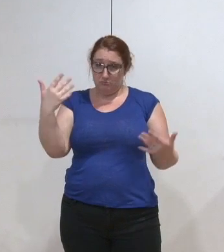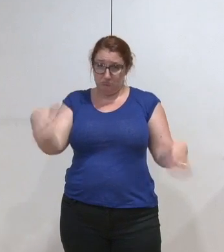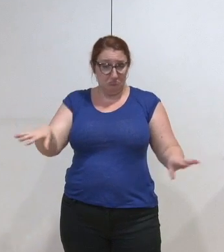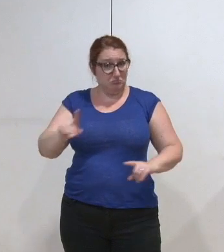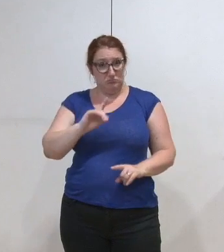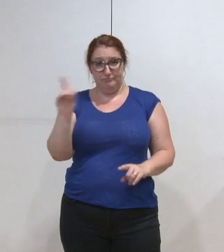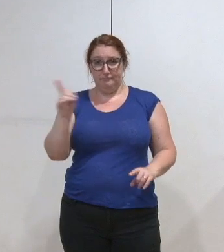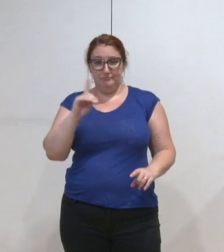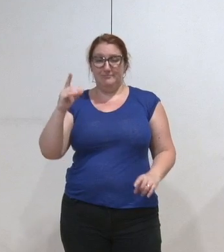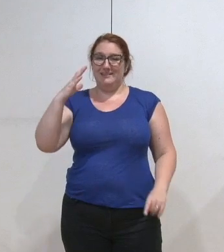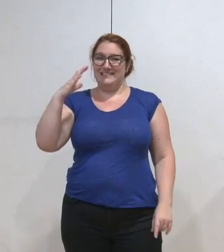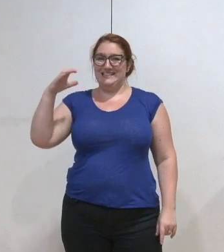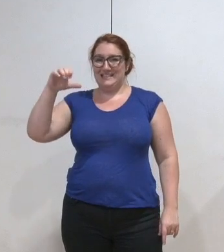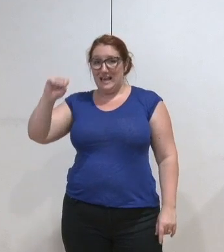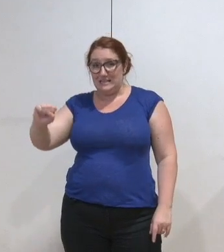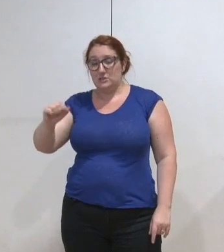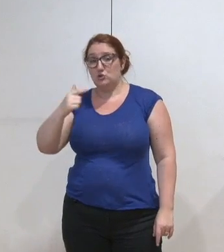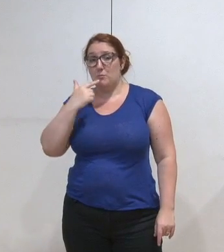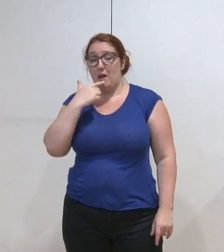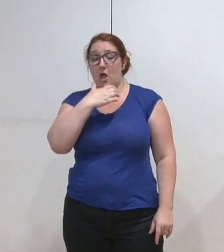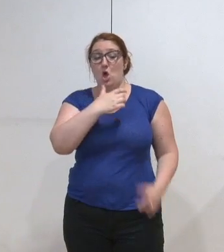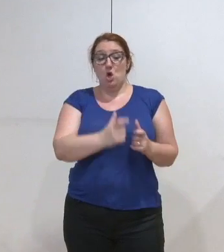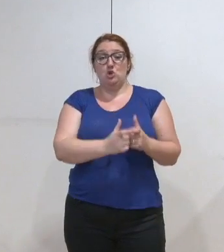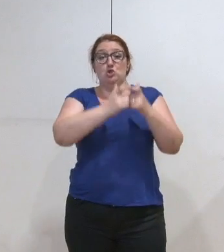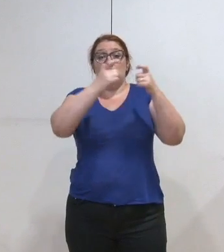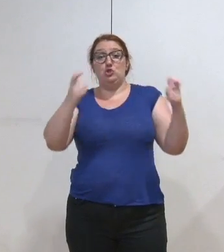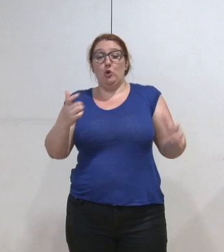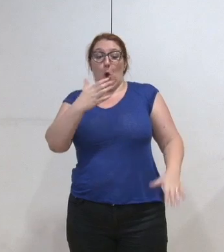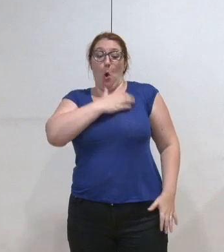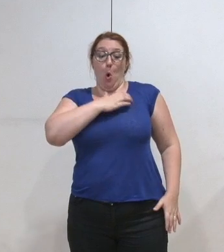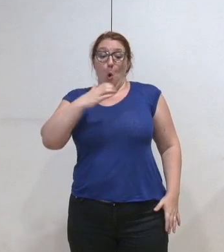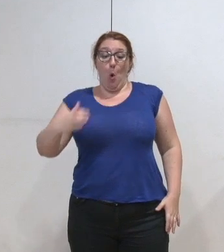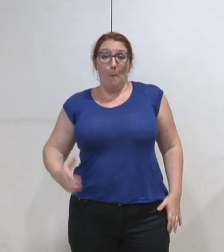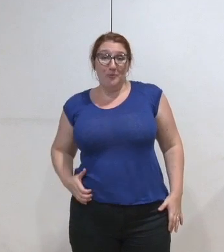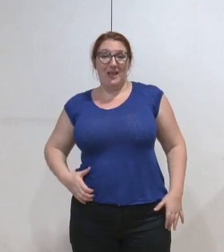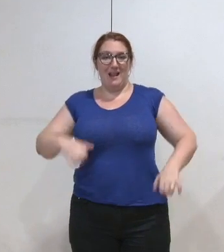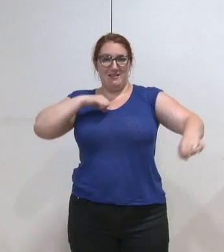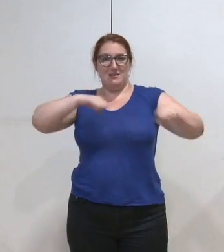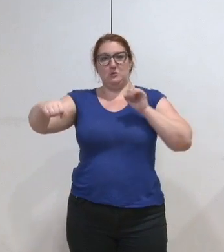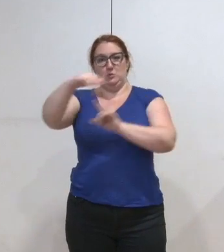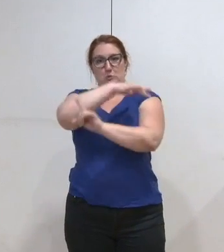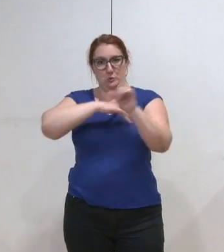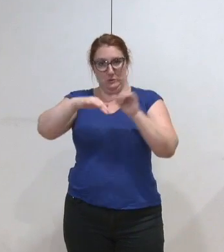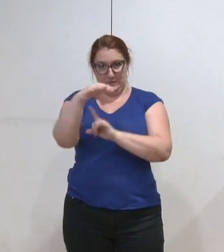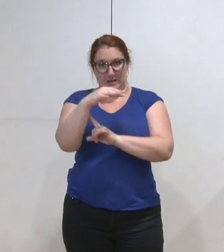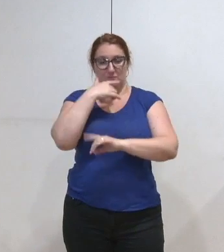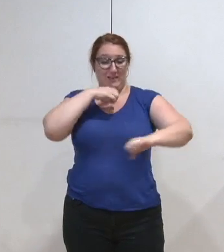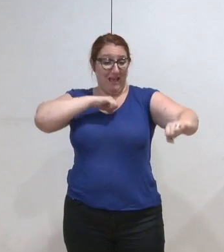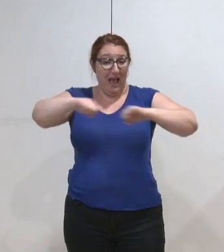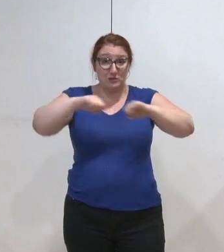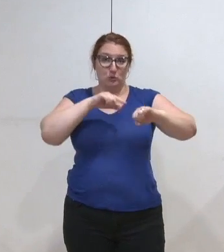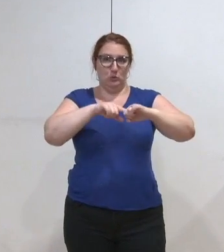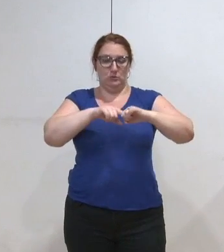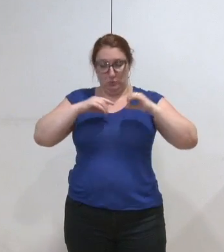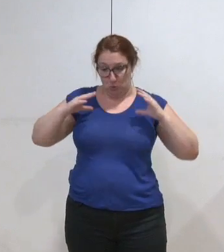CEA signifie bien Centre Communal d'Action Sociale et notre volonté est bien celle d'agir et de mettre en place les actions